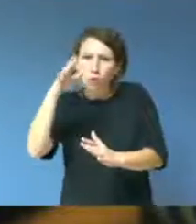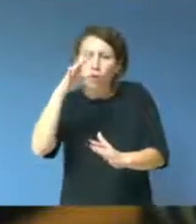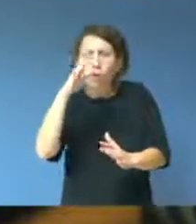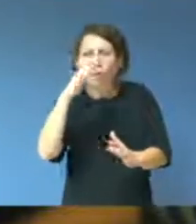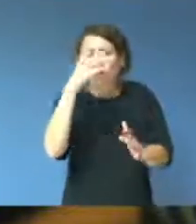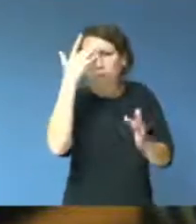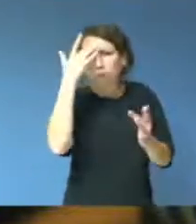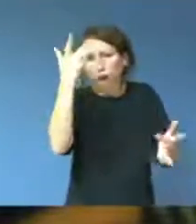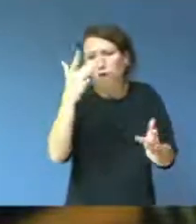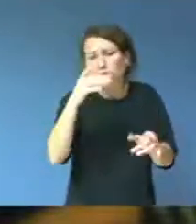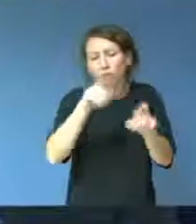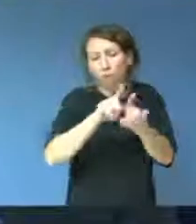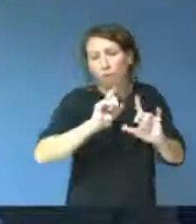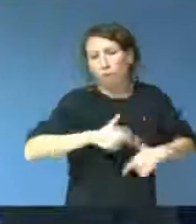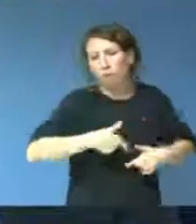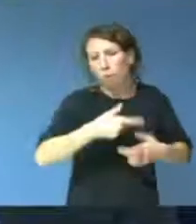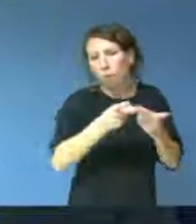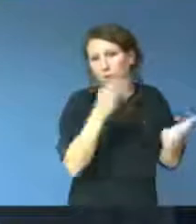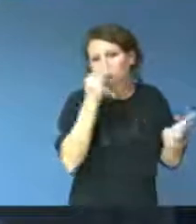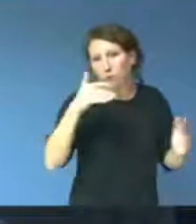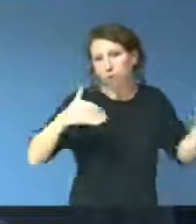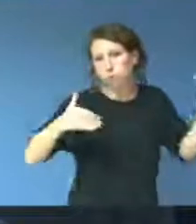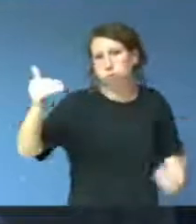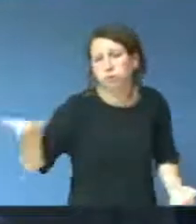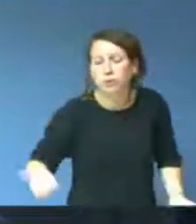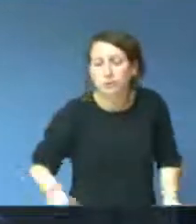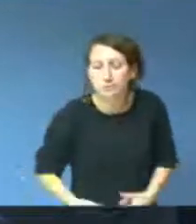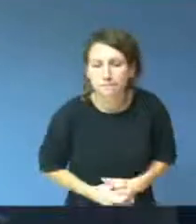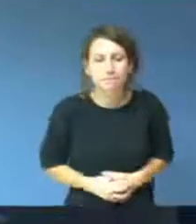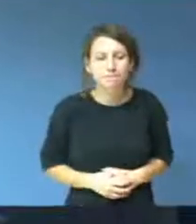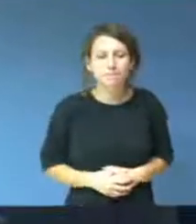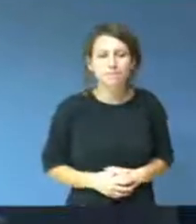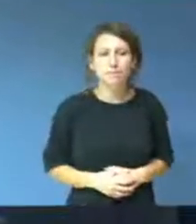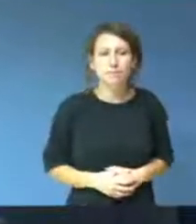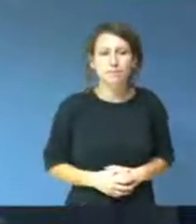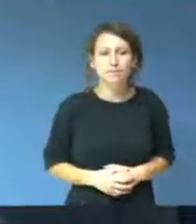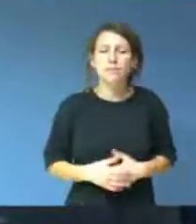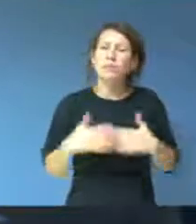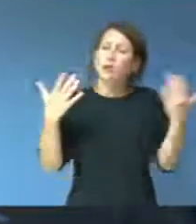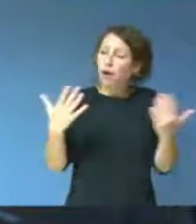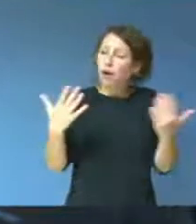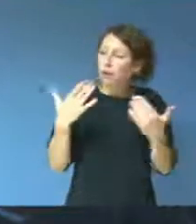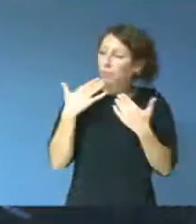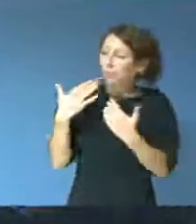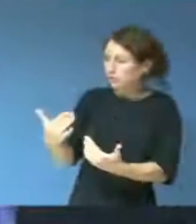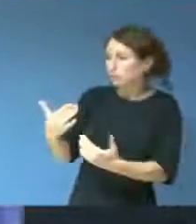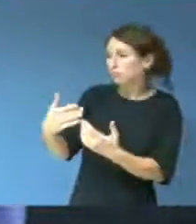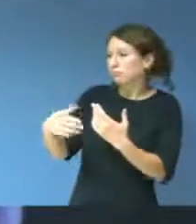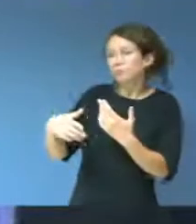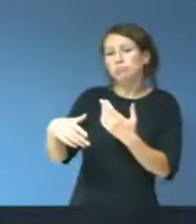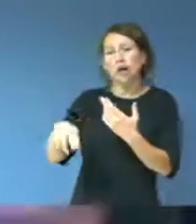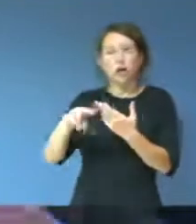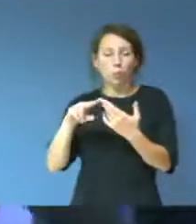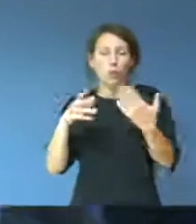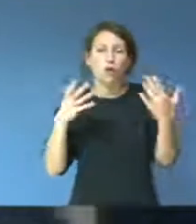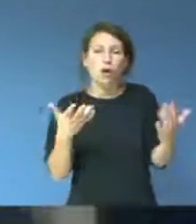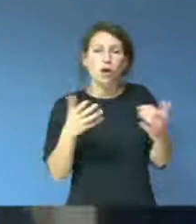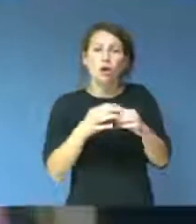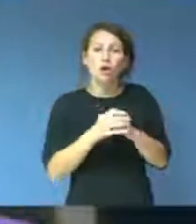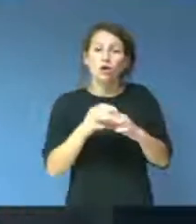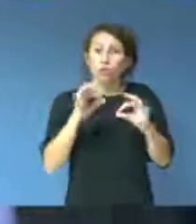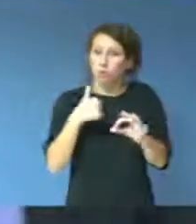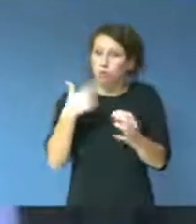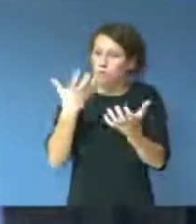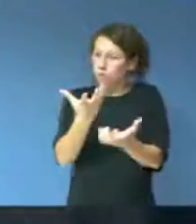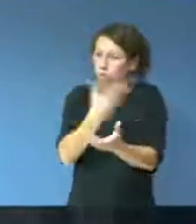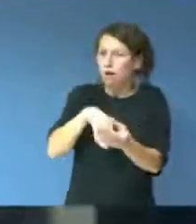Merci. Merci. Je voudrais remercier Madame Beaujard des éléments de réponse et je voudrais simplement rajouter